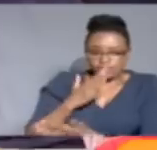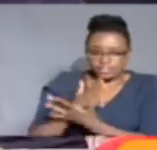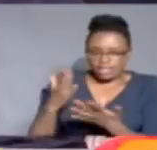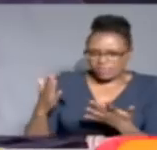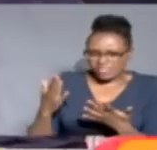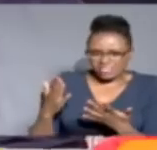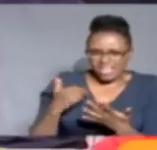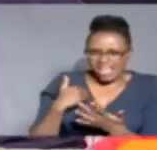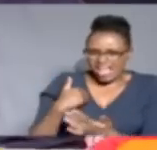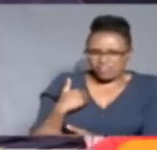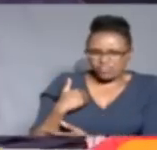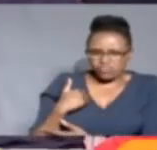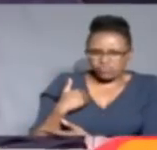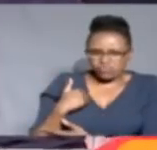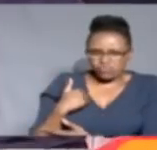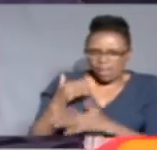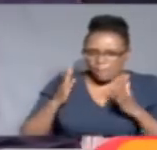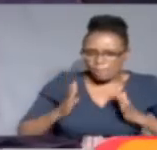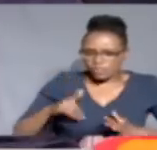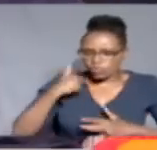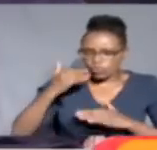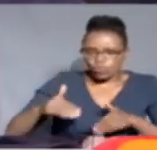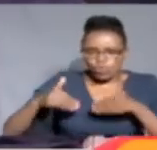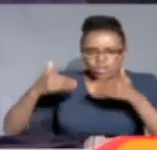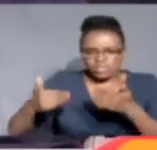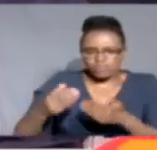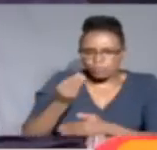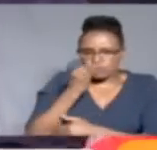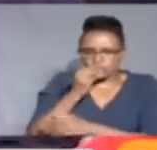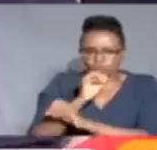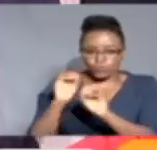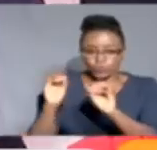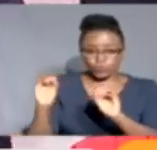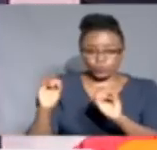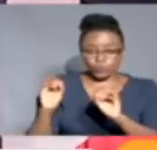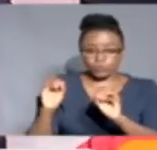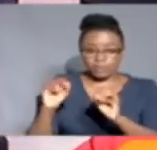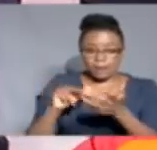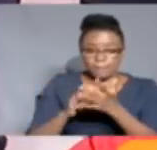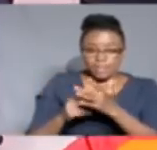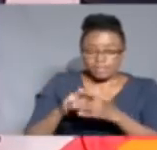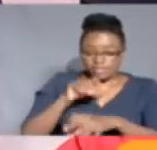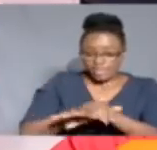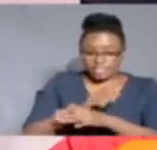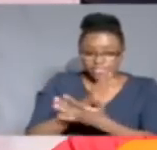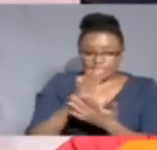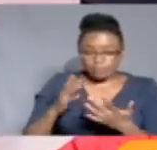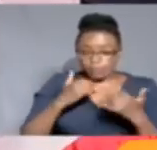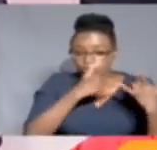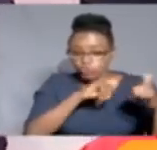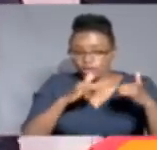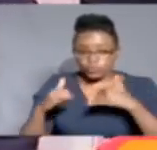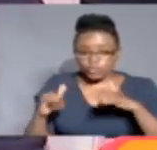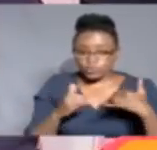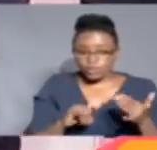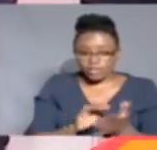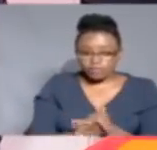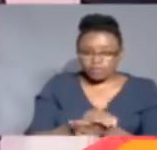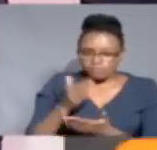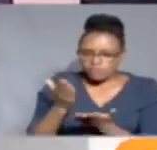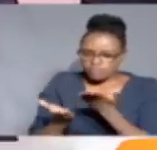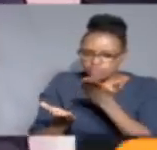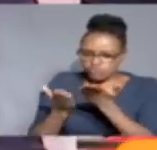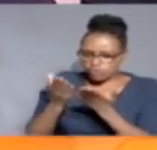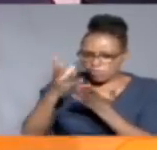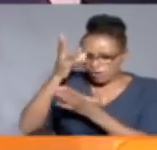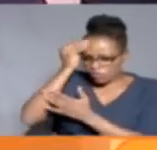Yaani sikuwa na mtu akuniprovidea. So I had to take something. Yaani nilikuwa najaribu ni rebalance